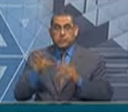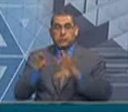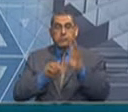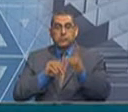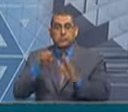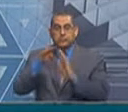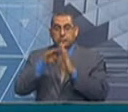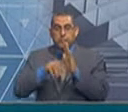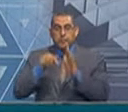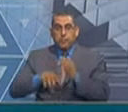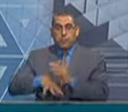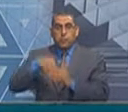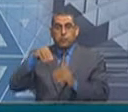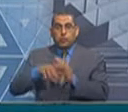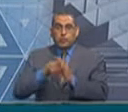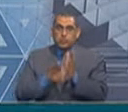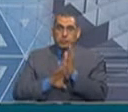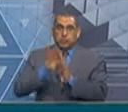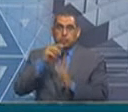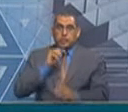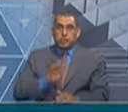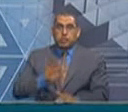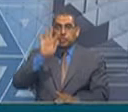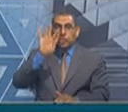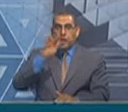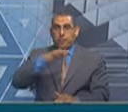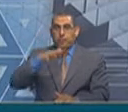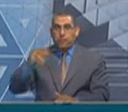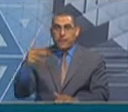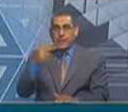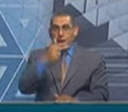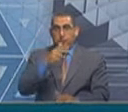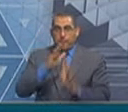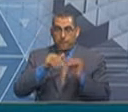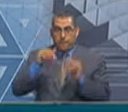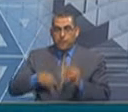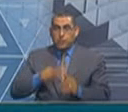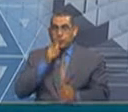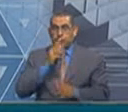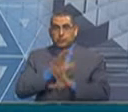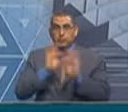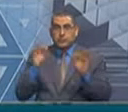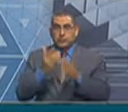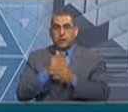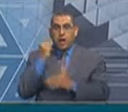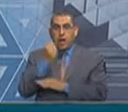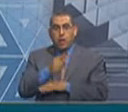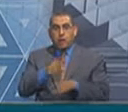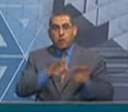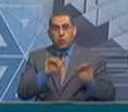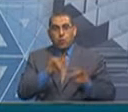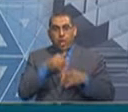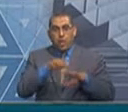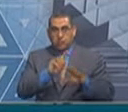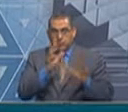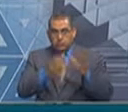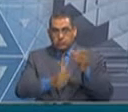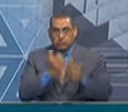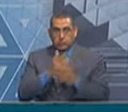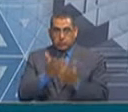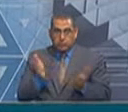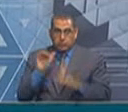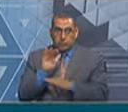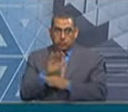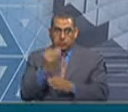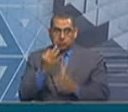تناول استعراض مشروعات تنمية الساحل الشمالي الغربي لمصر والاستغلال الأمثل لأراضيه بهدف تعظيم القيمة